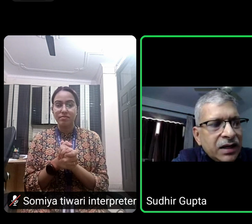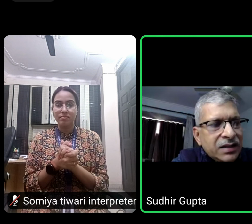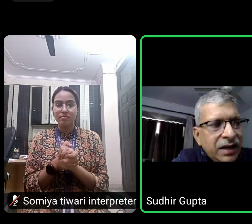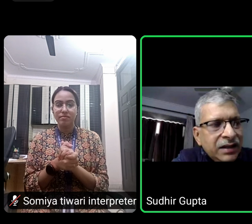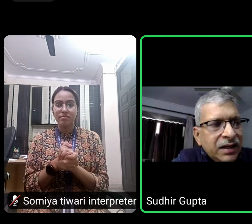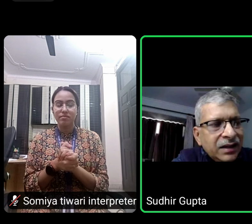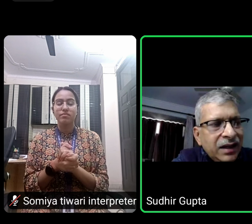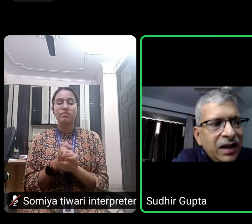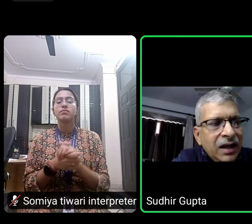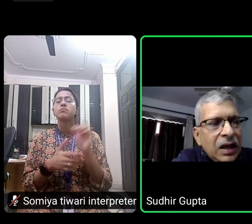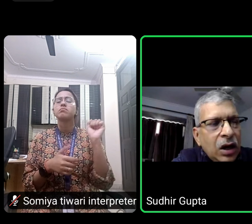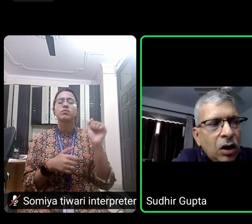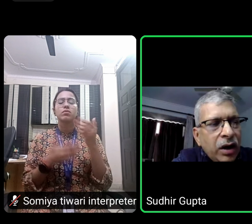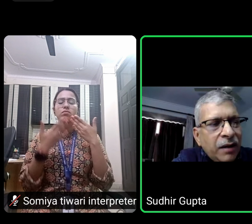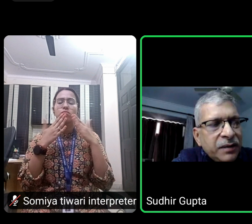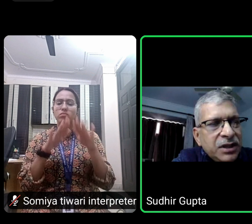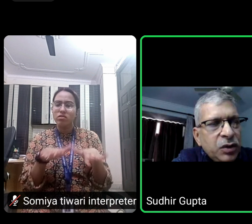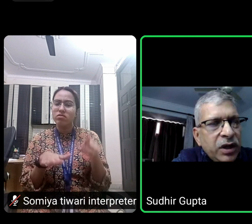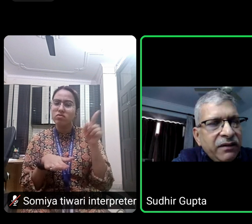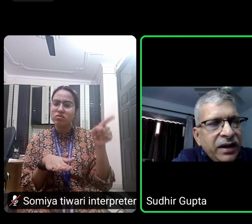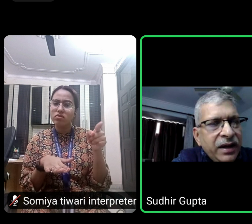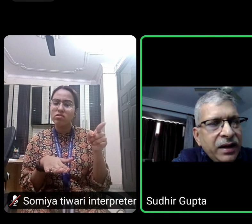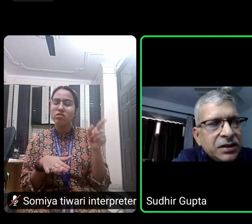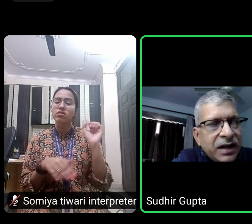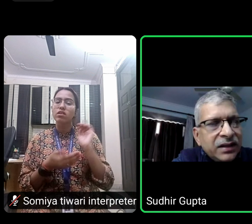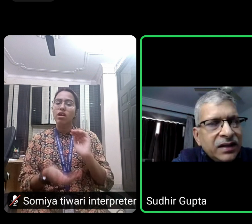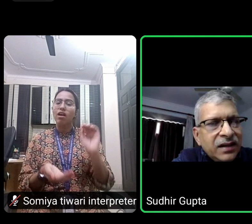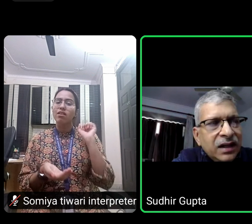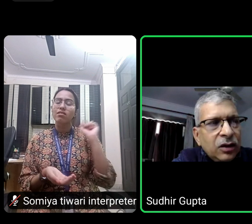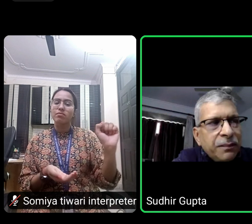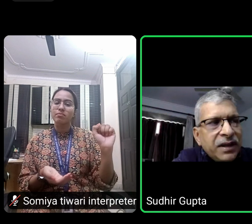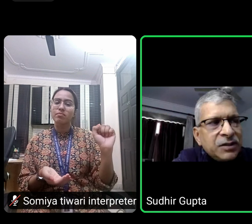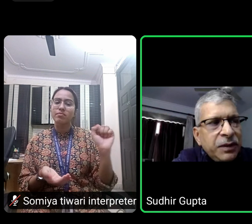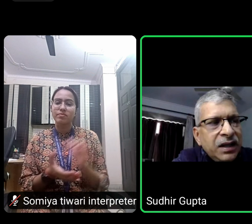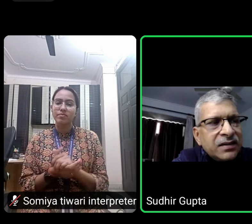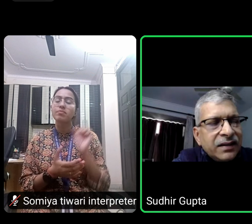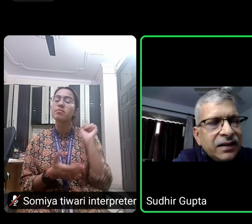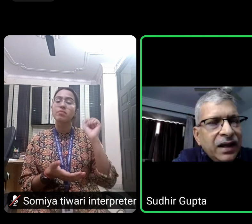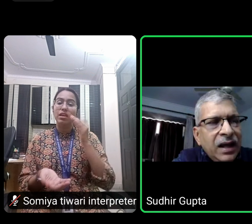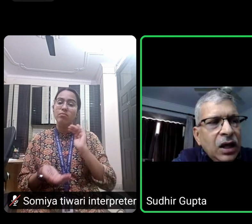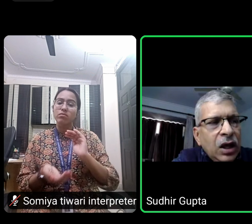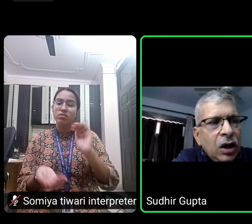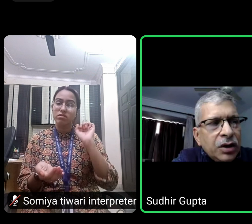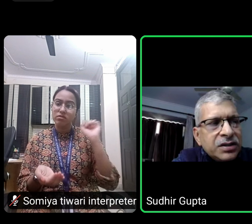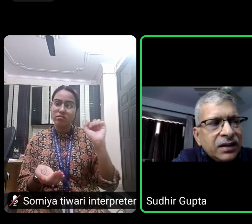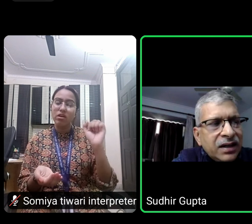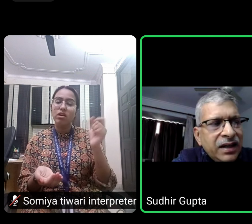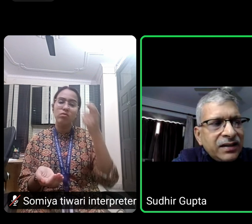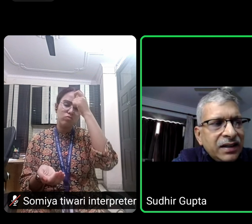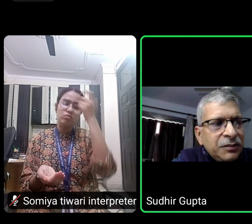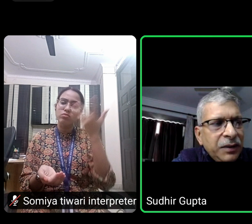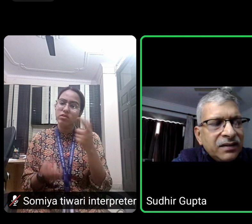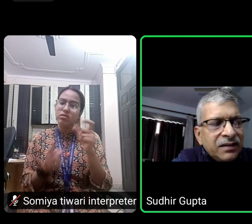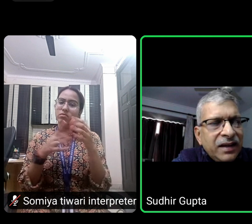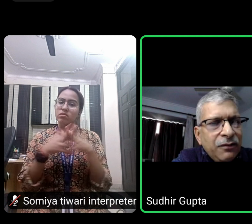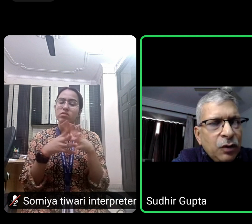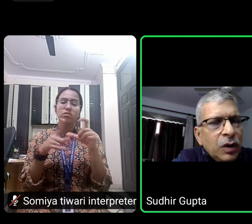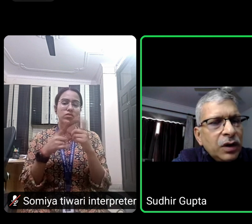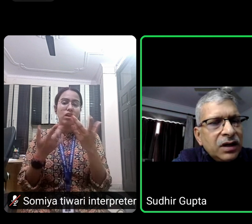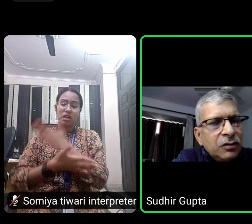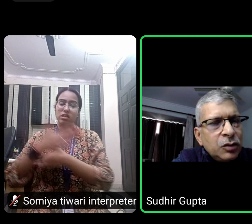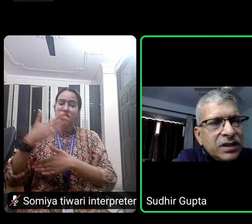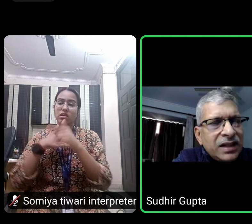को क्या किस तरह की दिक्कत है, और आप कब से जुड़े हुए हैं सार्थक के साथ, और आपका एक्सपीरियंस कैसा है, और सार्थक के साथ एक्सपीरियंस कैसा